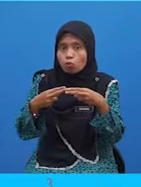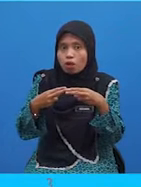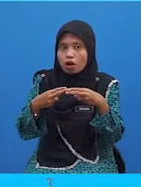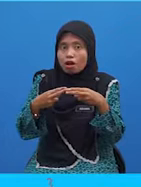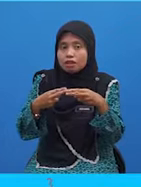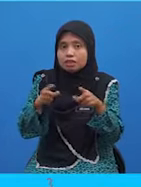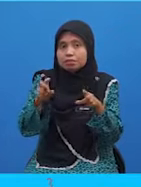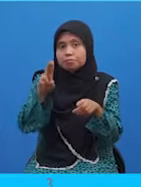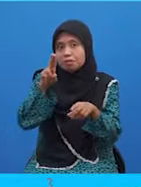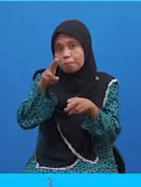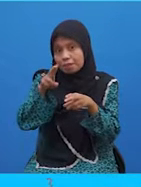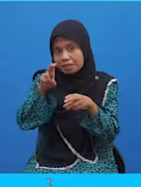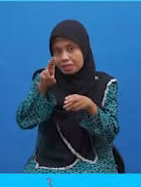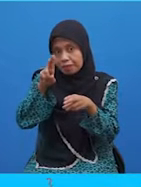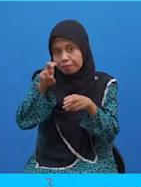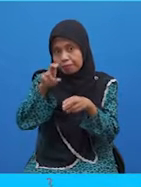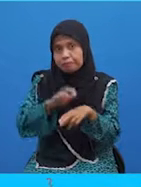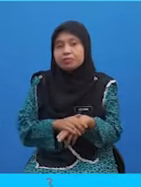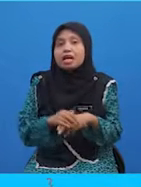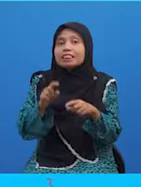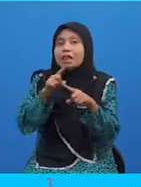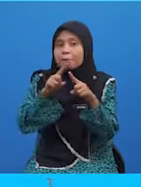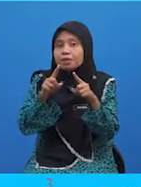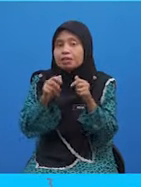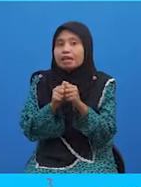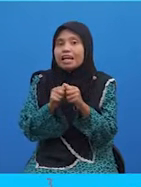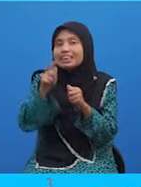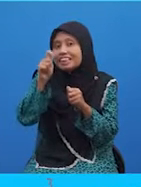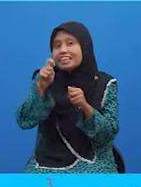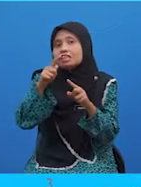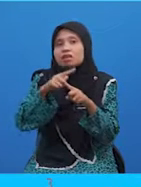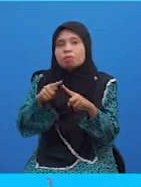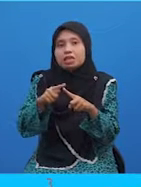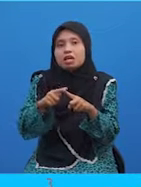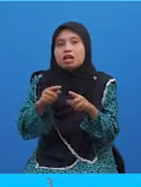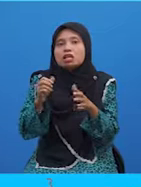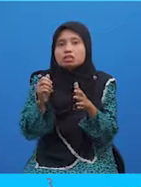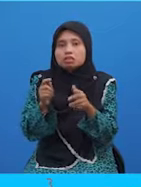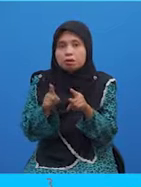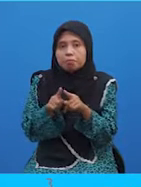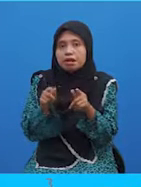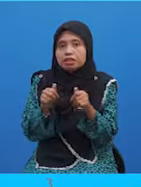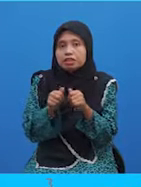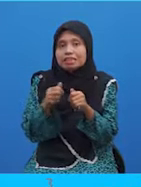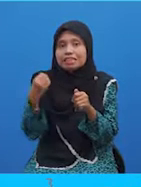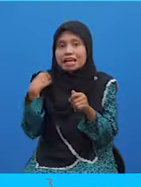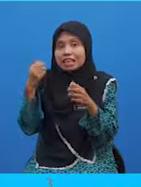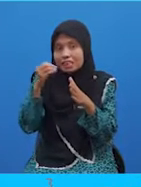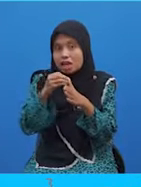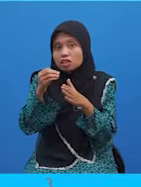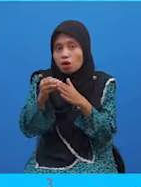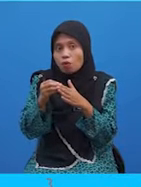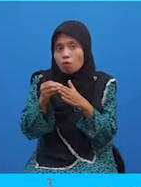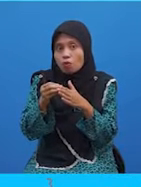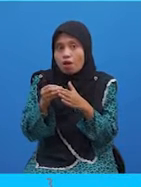berpasangan seperti bukan sahaja dengan tetapi, sama ada dengan atau. Contohnya, dalam